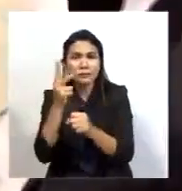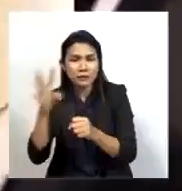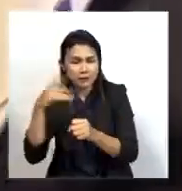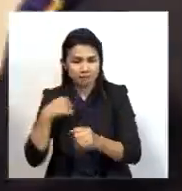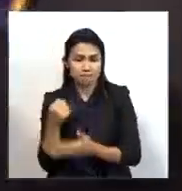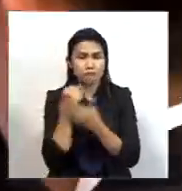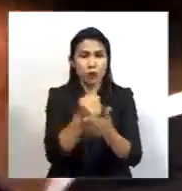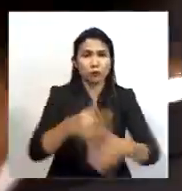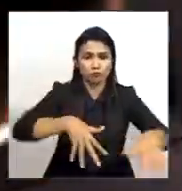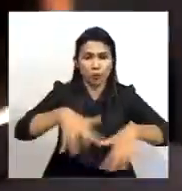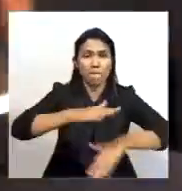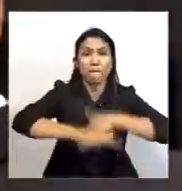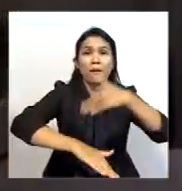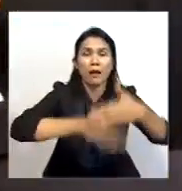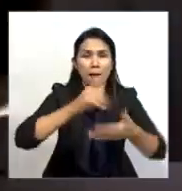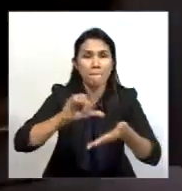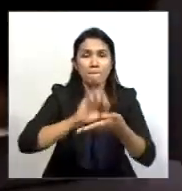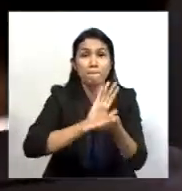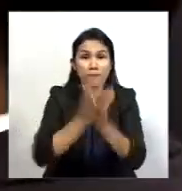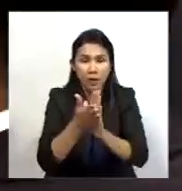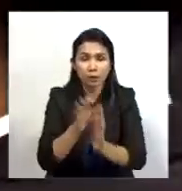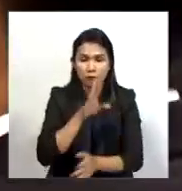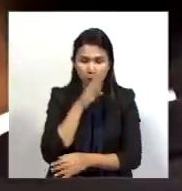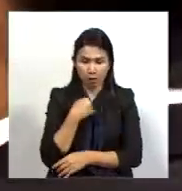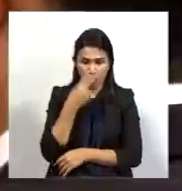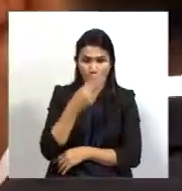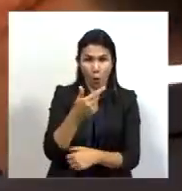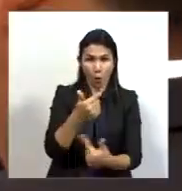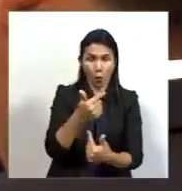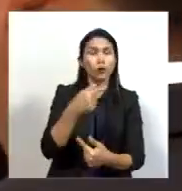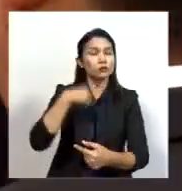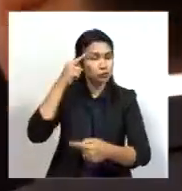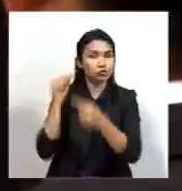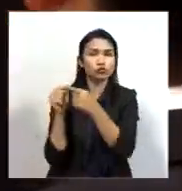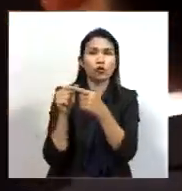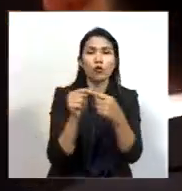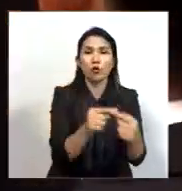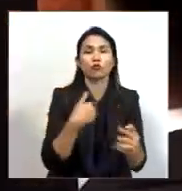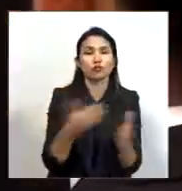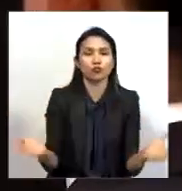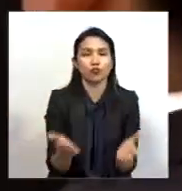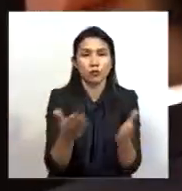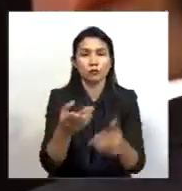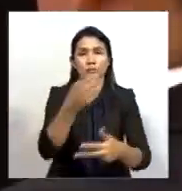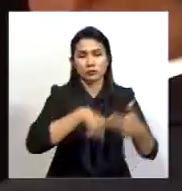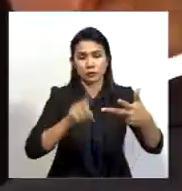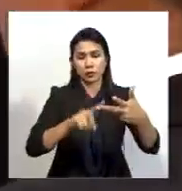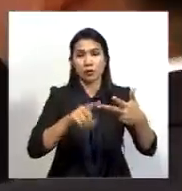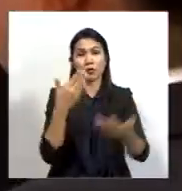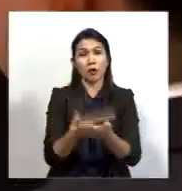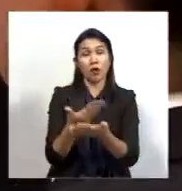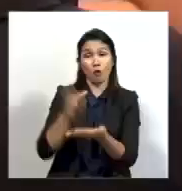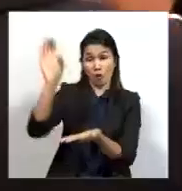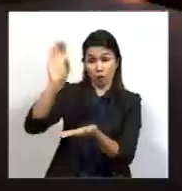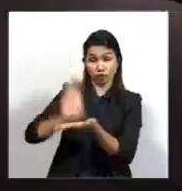การเปลี่ยนแปลงจากนั้นถ้าหากนักศึกษาหรือบัณฑิตเห็นโอกาสก็จะต่อยอดวิสาหกิจเพื่อสังคมและกิจกรรมที่3คือกองทุนยุวสตาร์ทอั